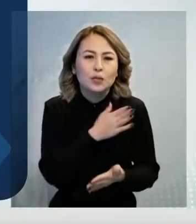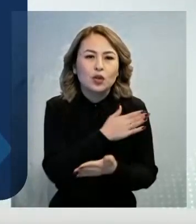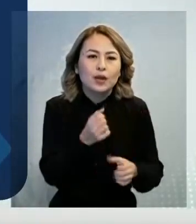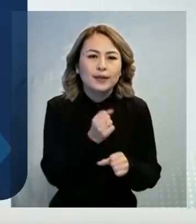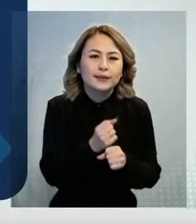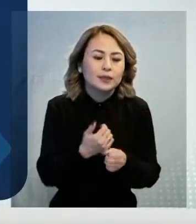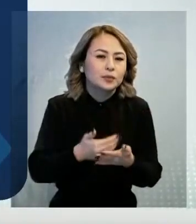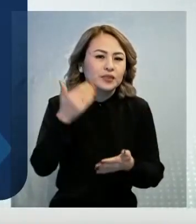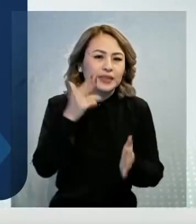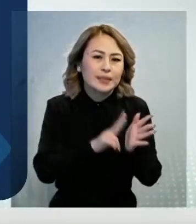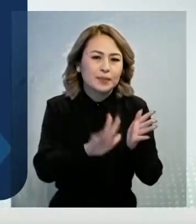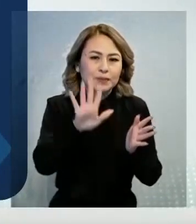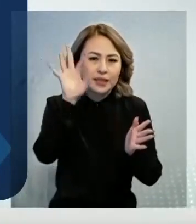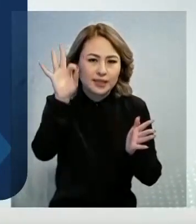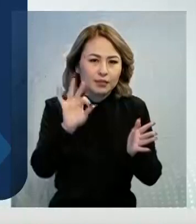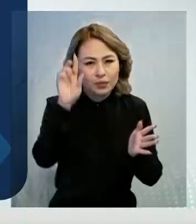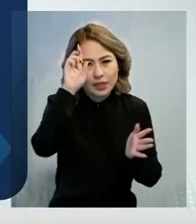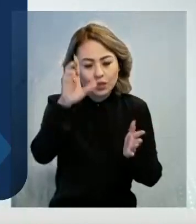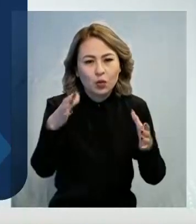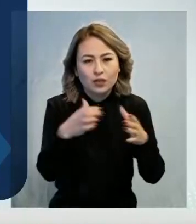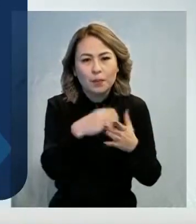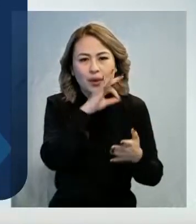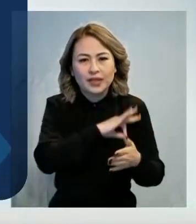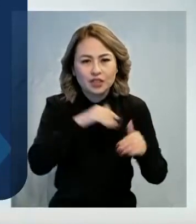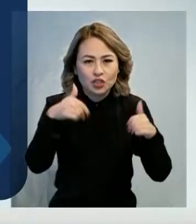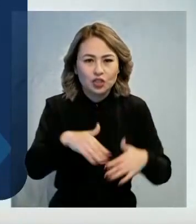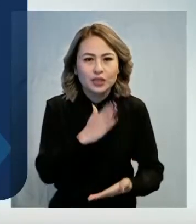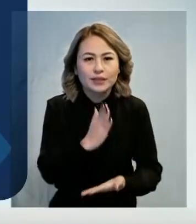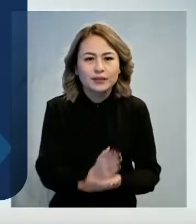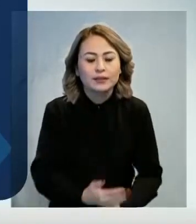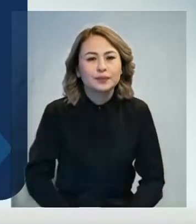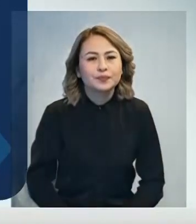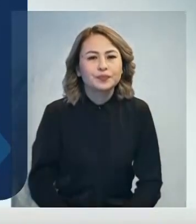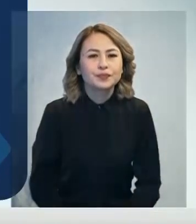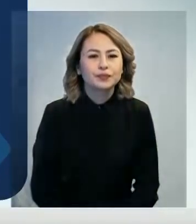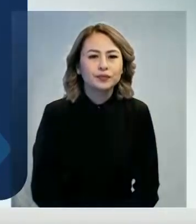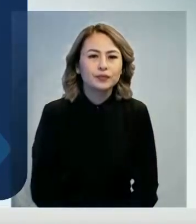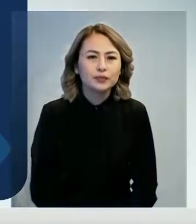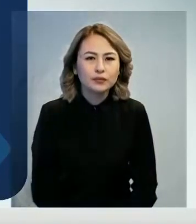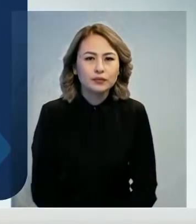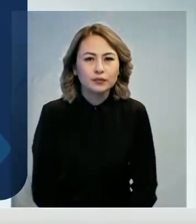Бұрын қаралған істердің 85% мемлекеттік органдардың пайдасына шешілетін еді.